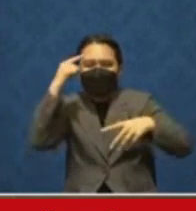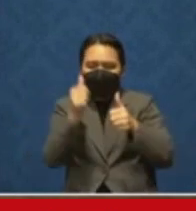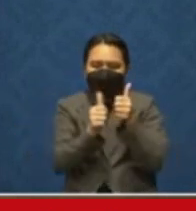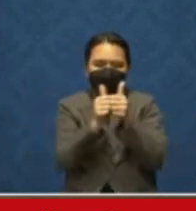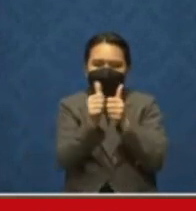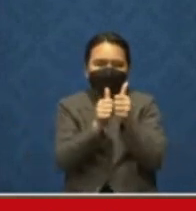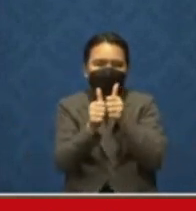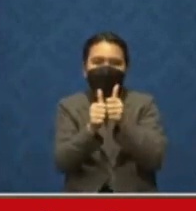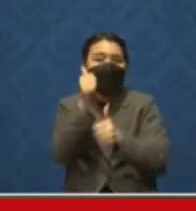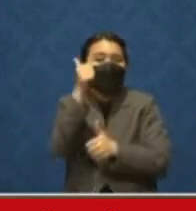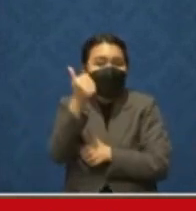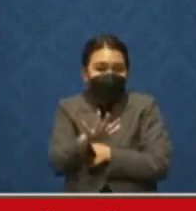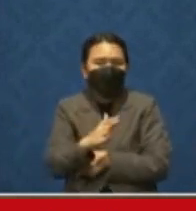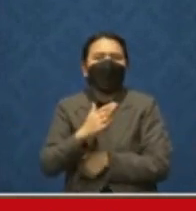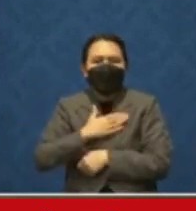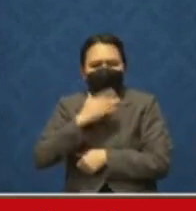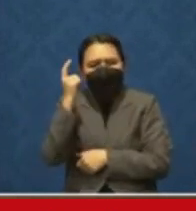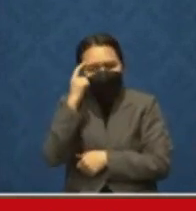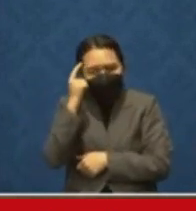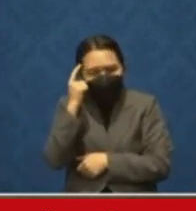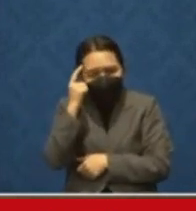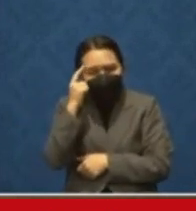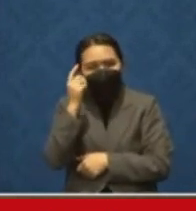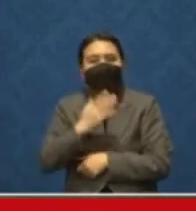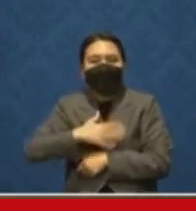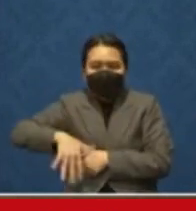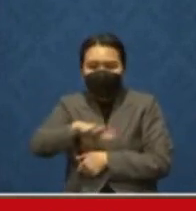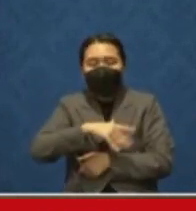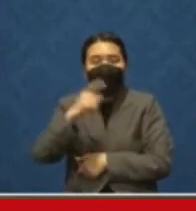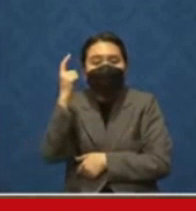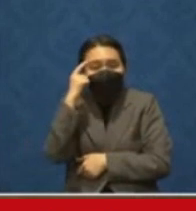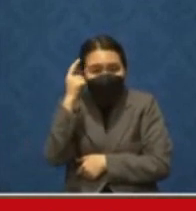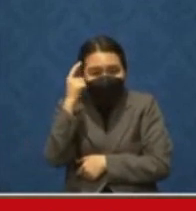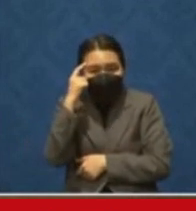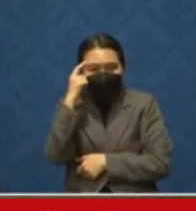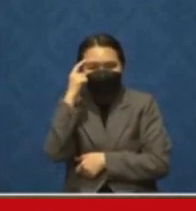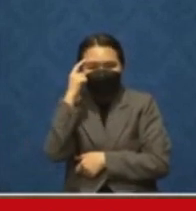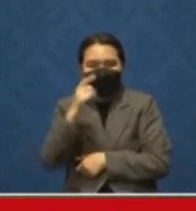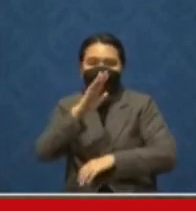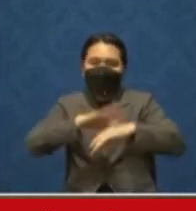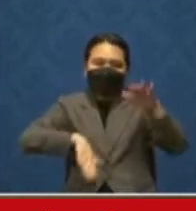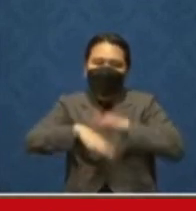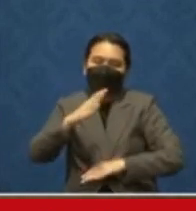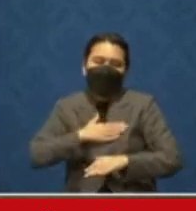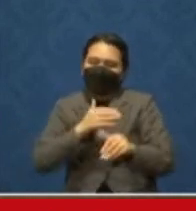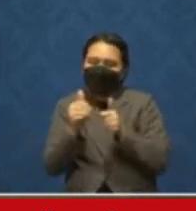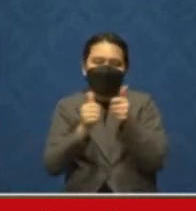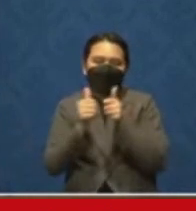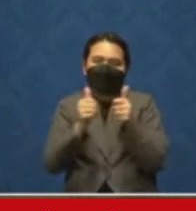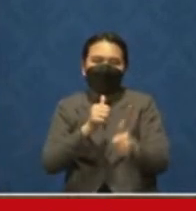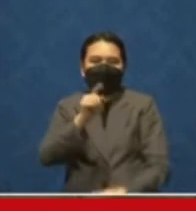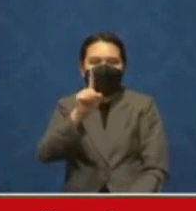ไล่ออกหรอกถ้ามึงยังไงก็สู้ไม่ได้ฝ่ายค้านคะอันนี้ถูก